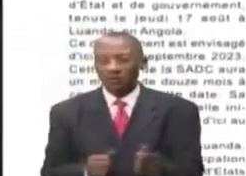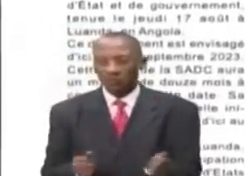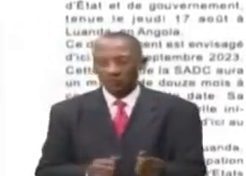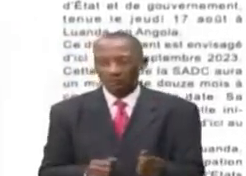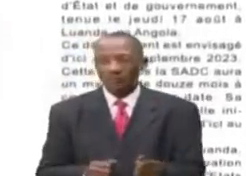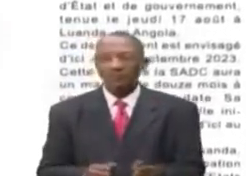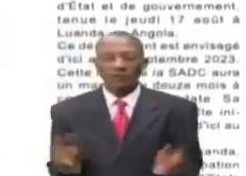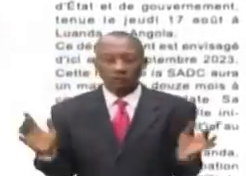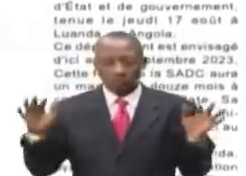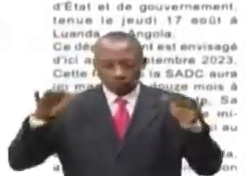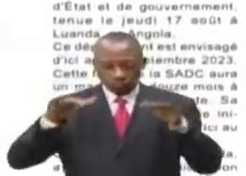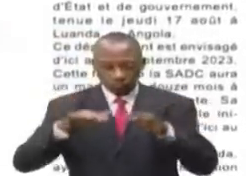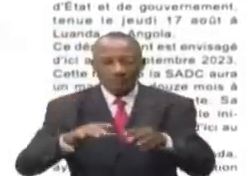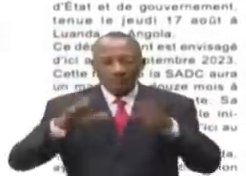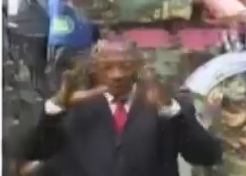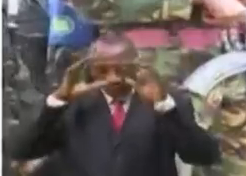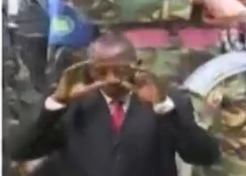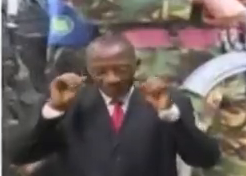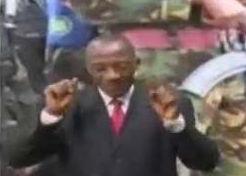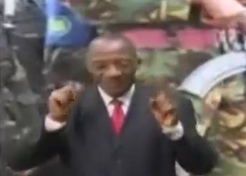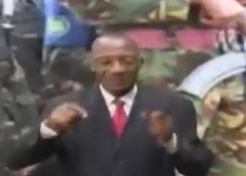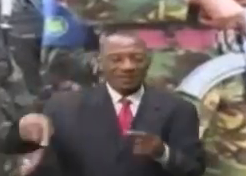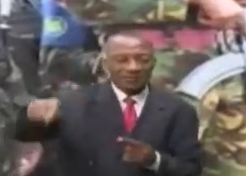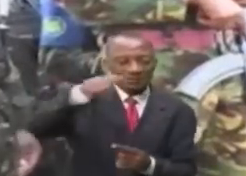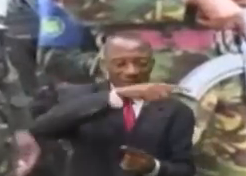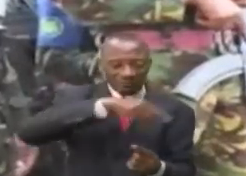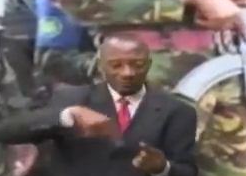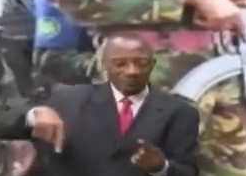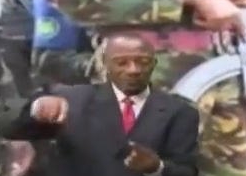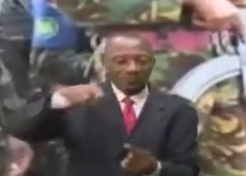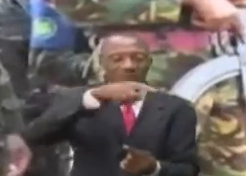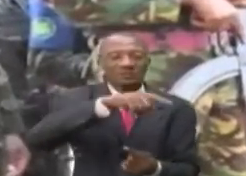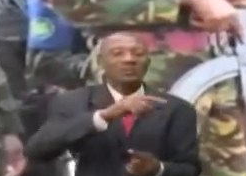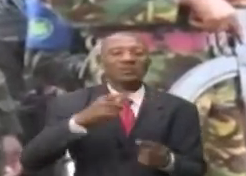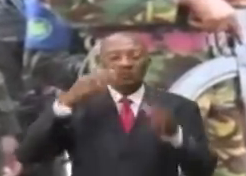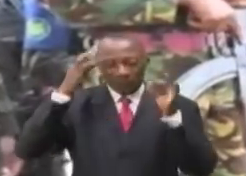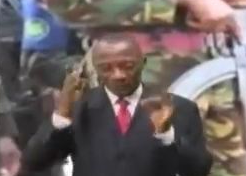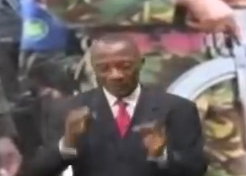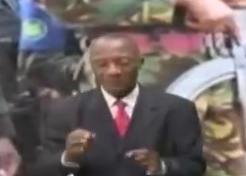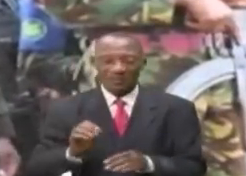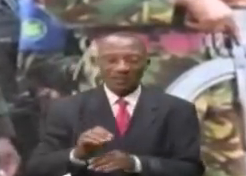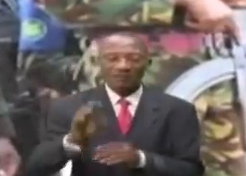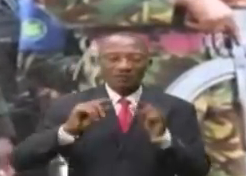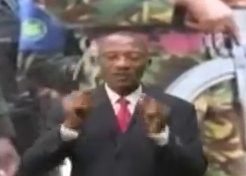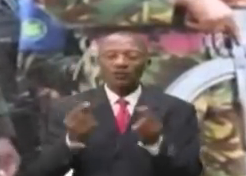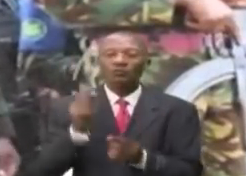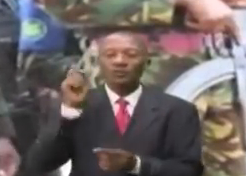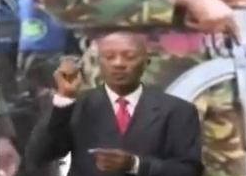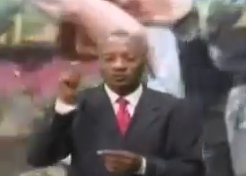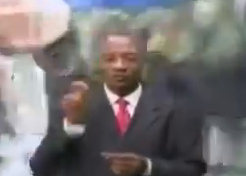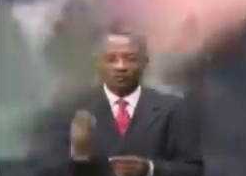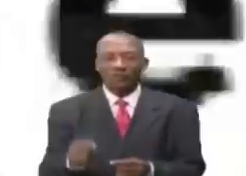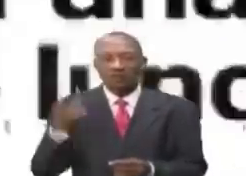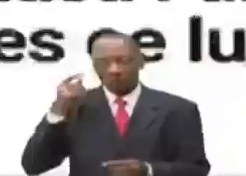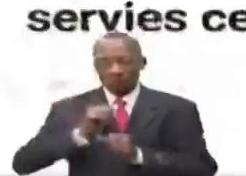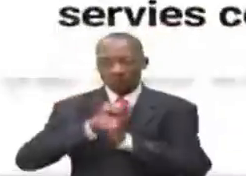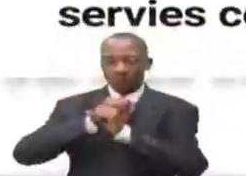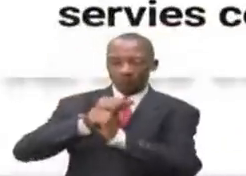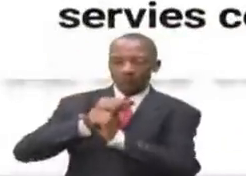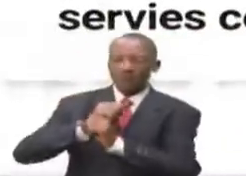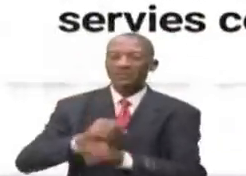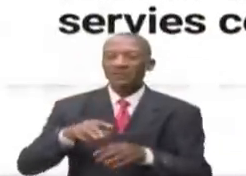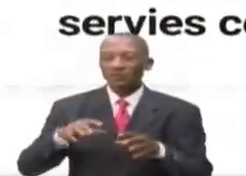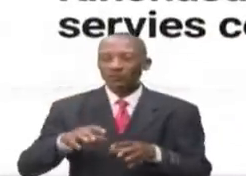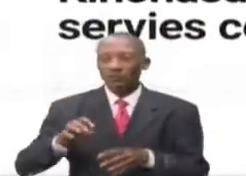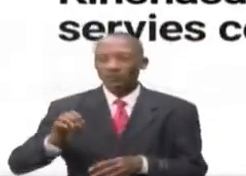compter de cette date. Sa capacité opérationnelle initiale doit être atteinte d'ici au 30 novembre prochain. Les